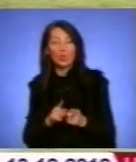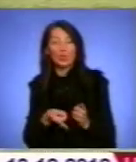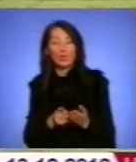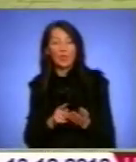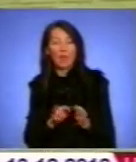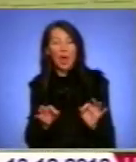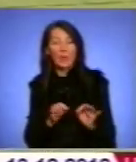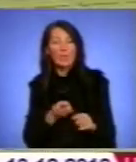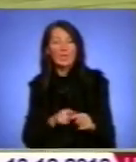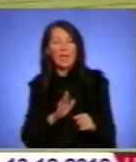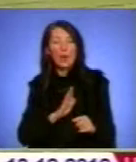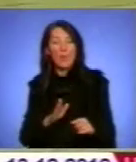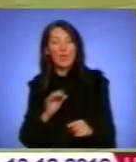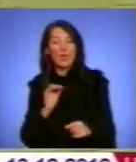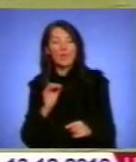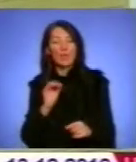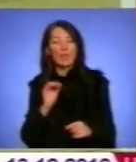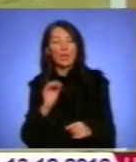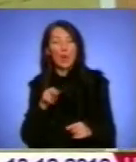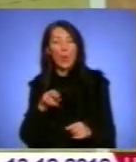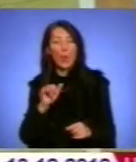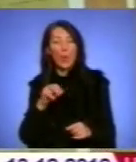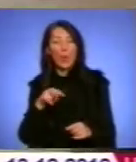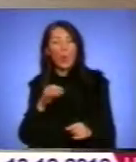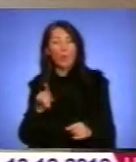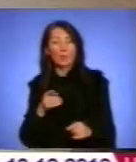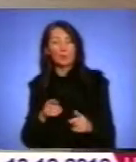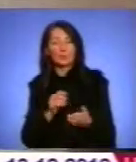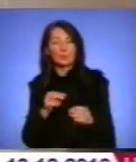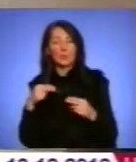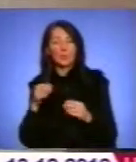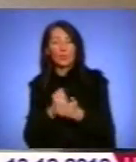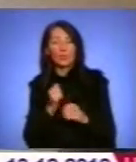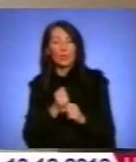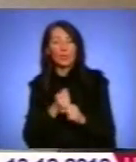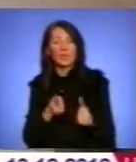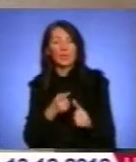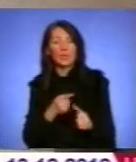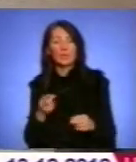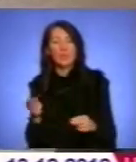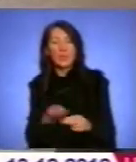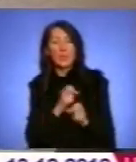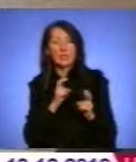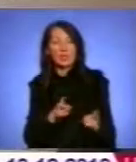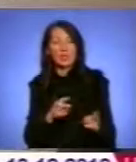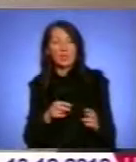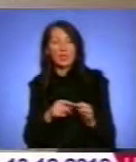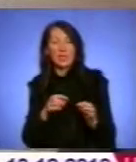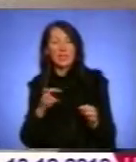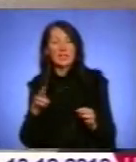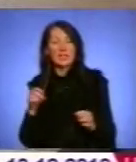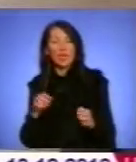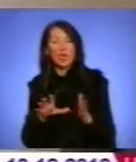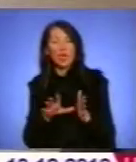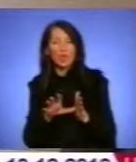його називалася «Безпечна стація струмів». До речі, Іван Пулюй був одним із перших членів